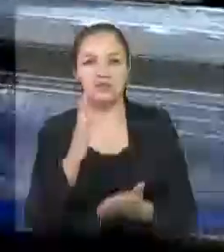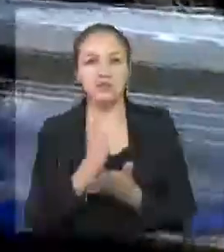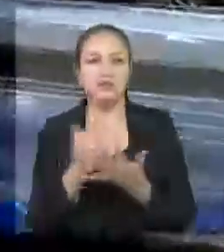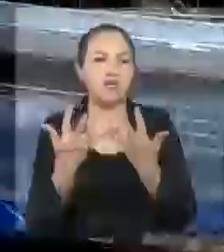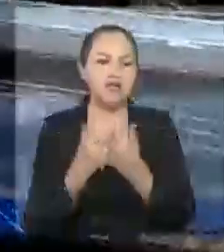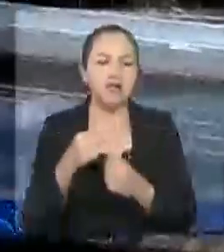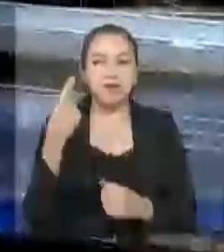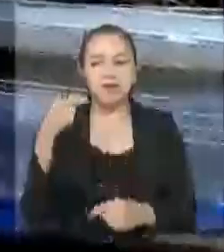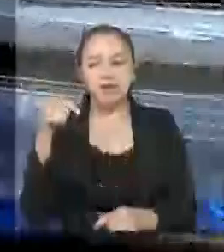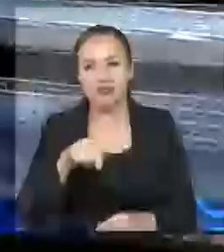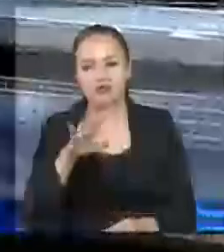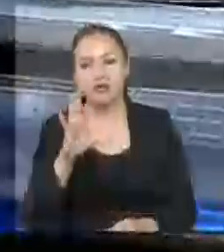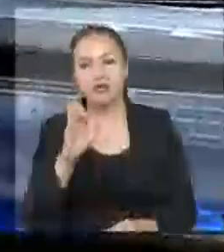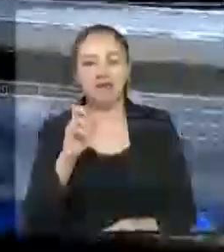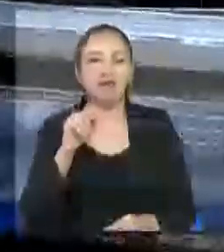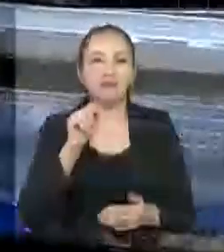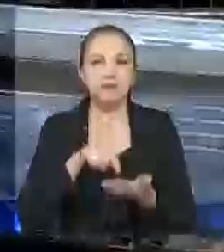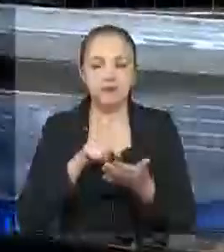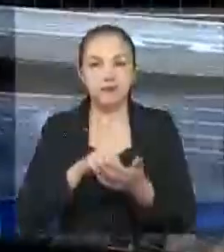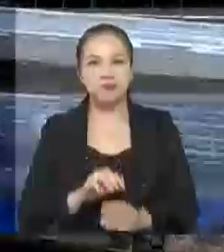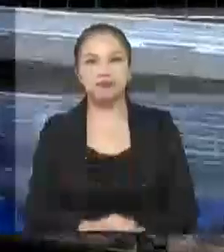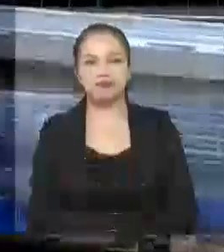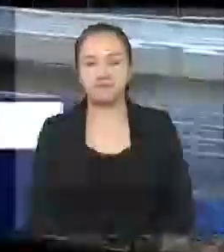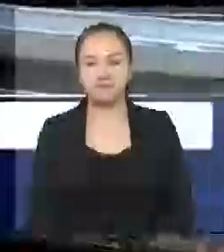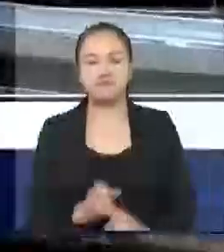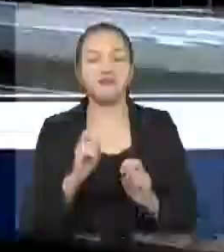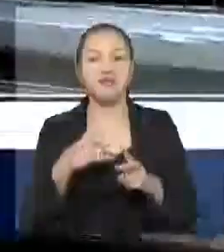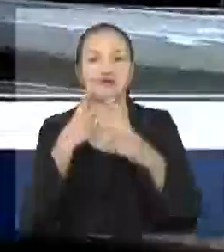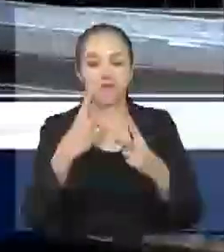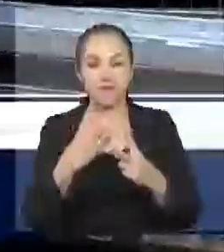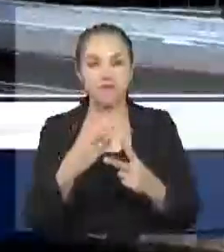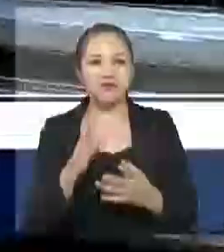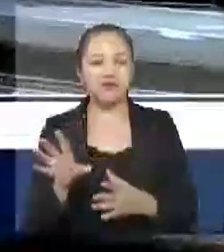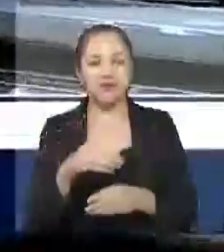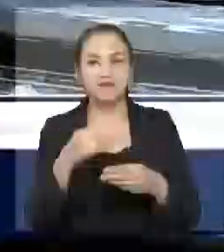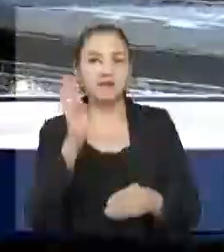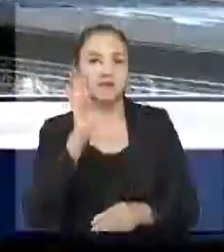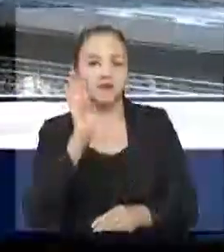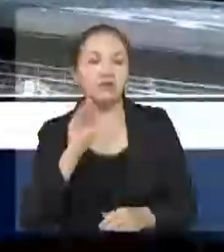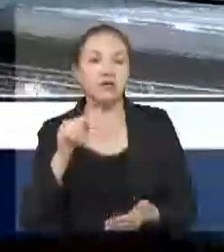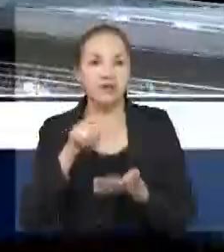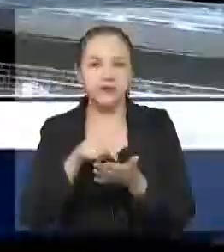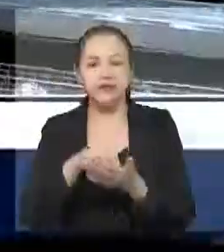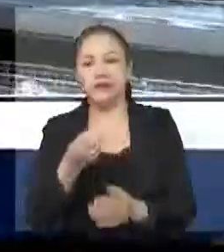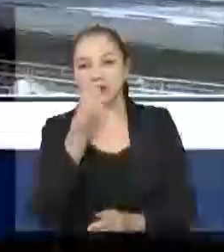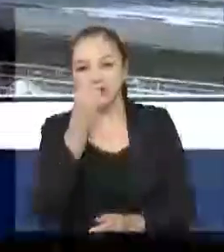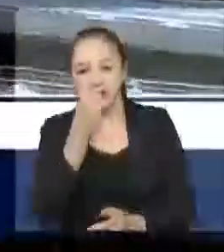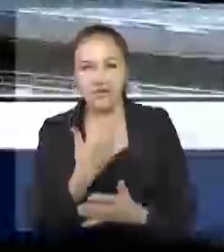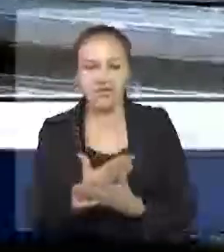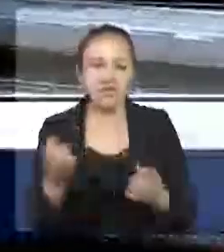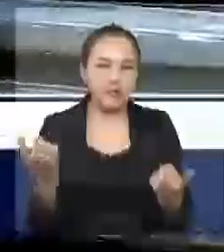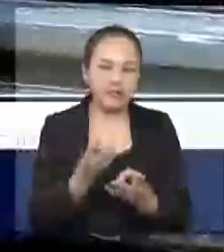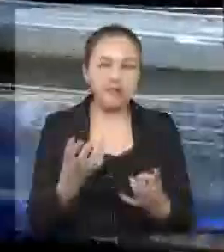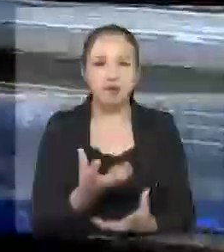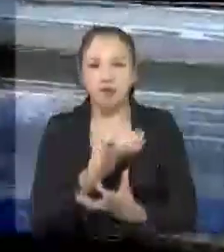около 1500 перепелов. Как видите, здесь обеспечена подача воды для птиц и питание. Поддерживается